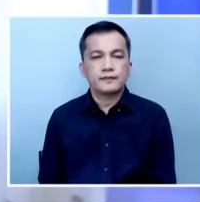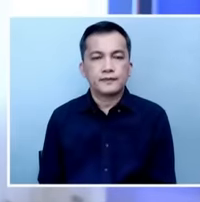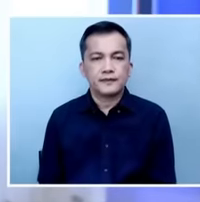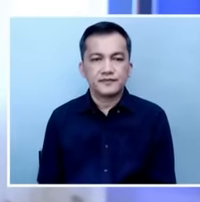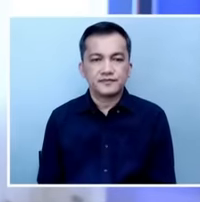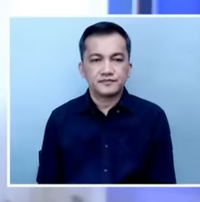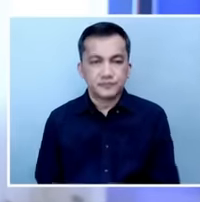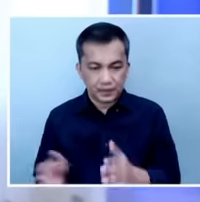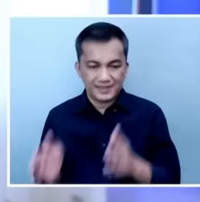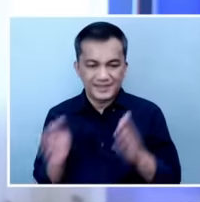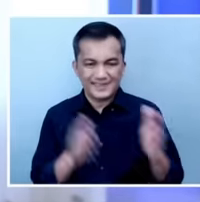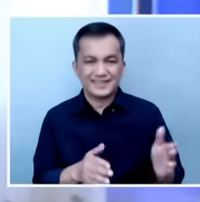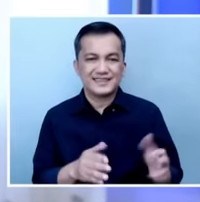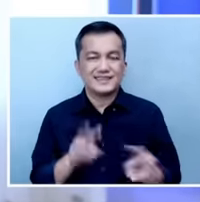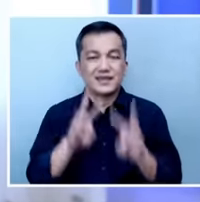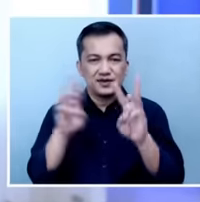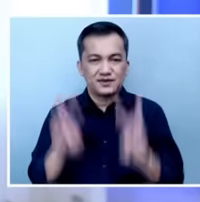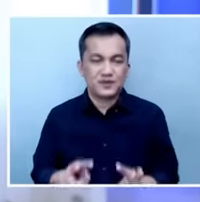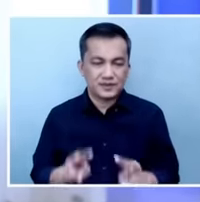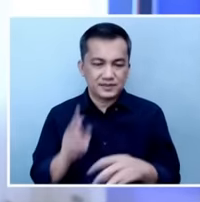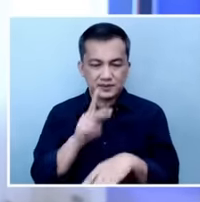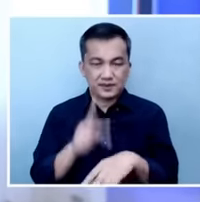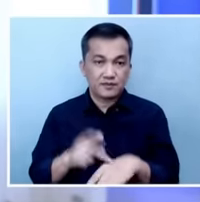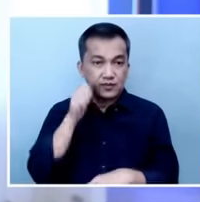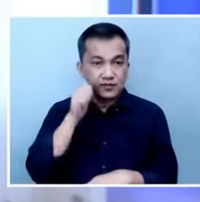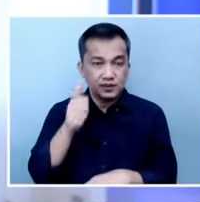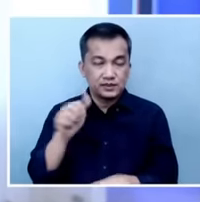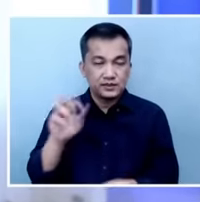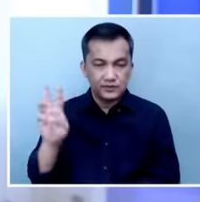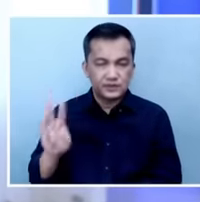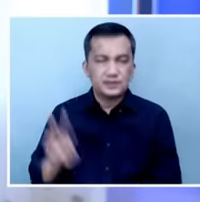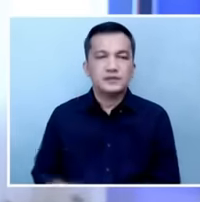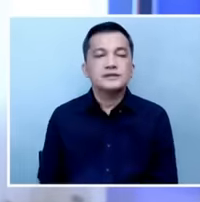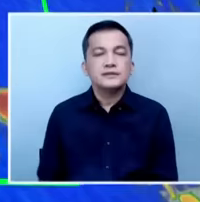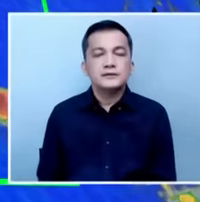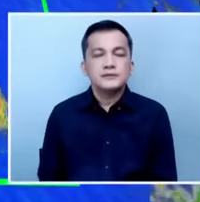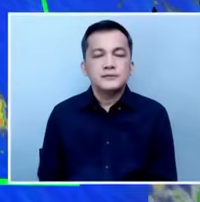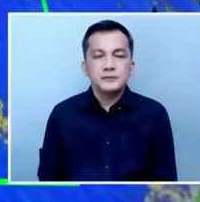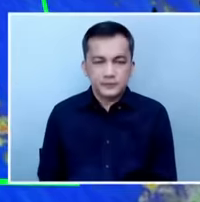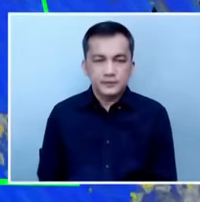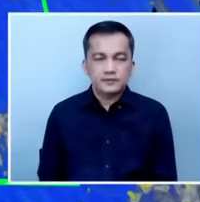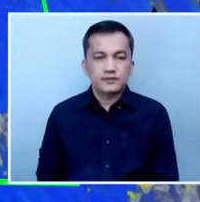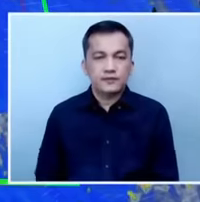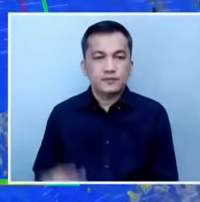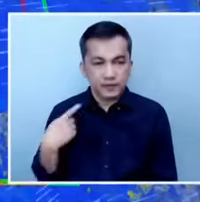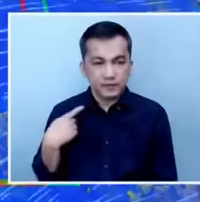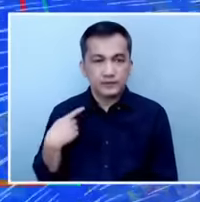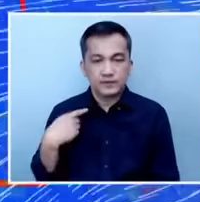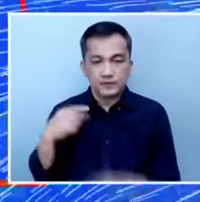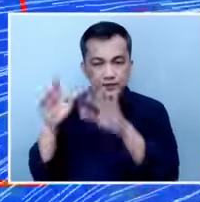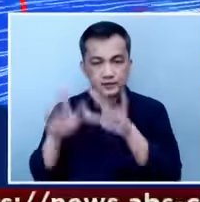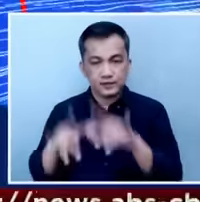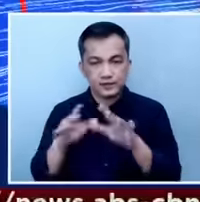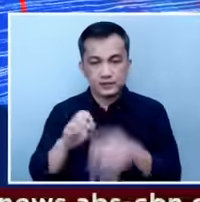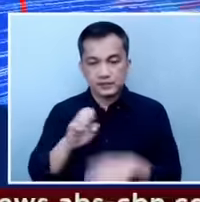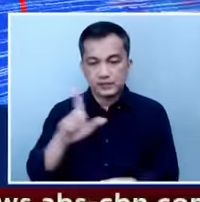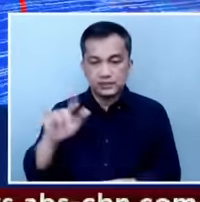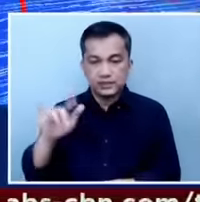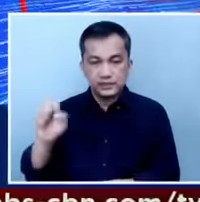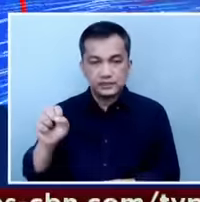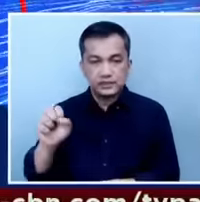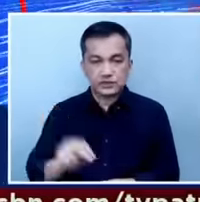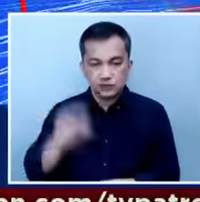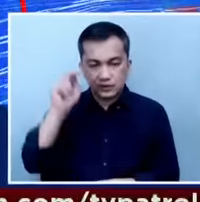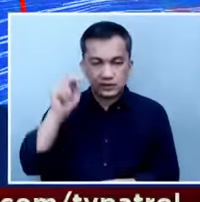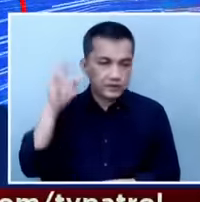Narito naman ang lagay ng panahon sa bansa bukas, Miyerkules. Magdadala pa rin ng malalakas na pag-ulan ng easterly sa Northern Mindanao